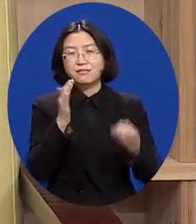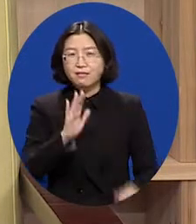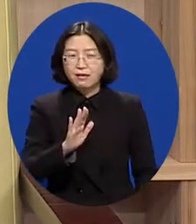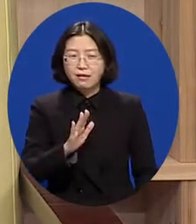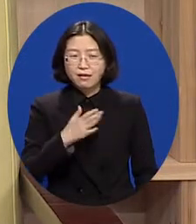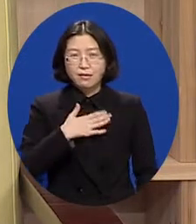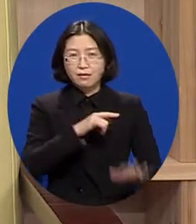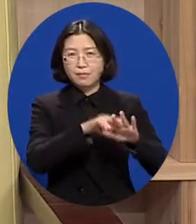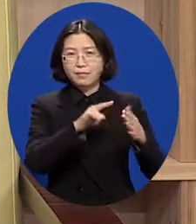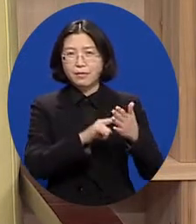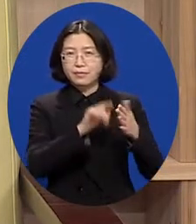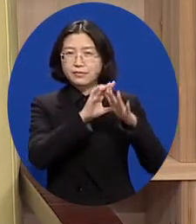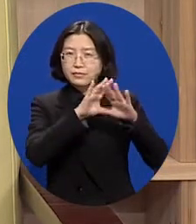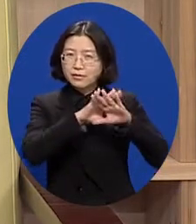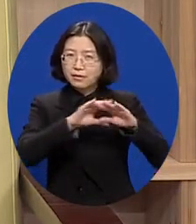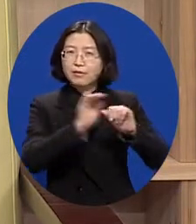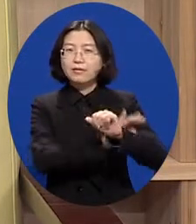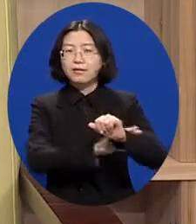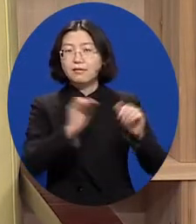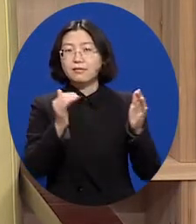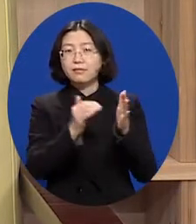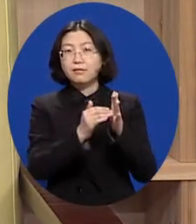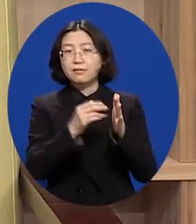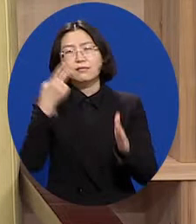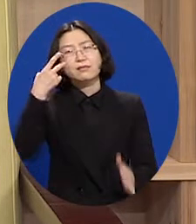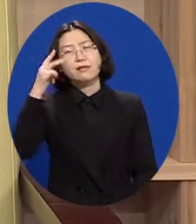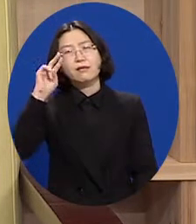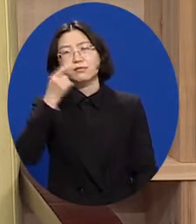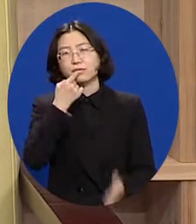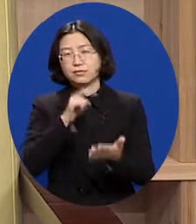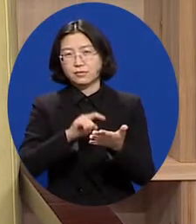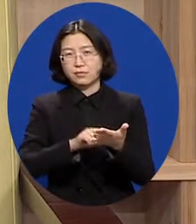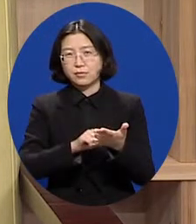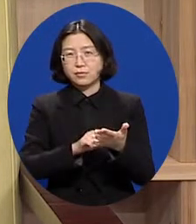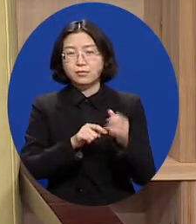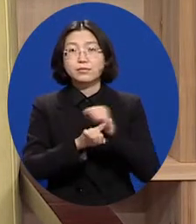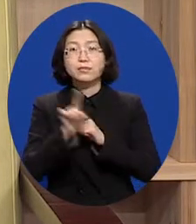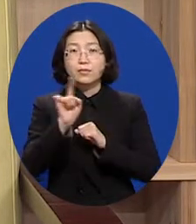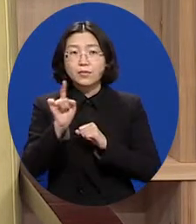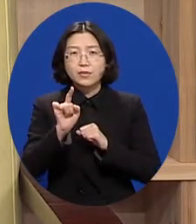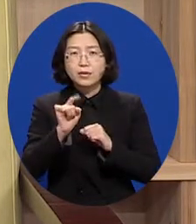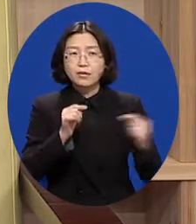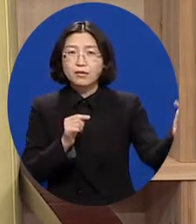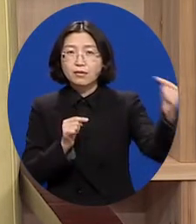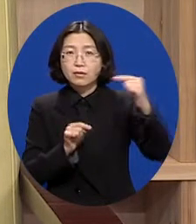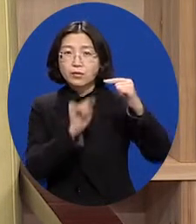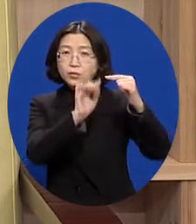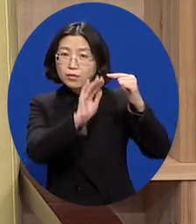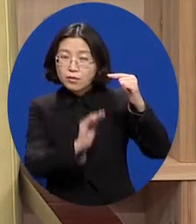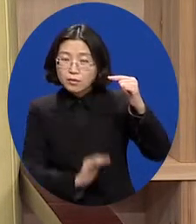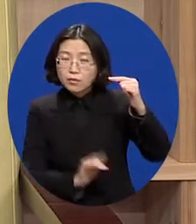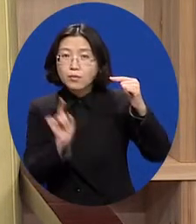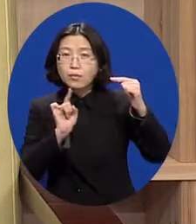잘 해독하고 있다고 착각하기가 쉽죠. 왜냐하면 메시지 안에는 단어로 전달되는 내용과